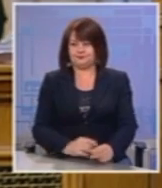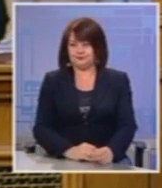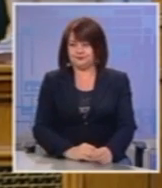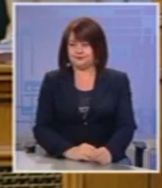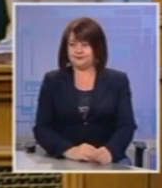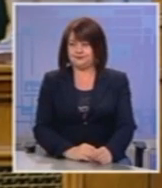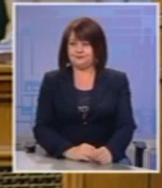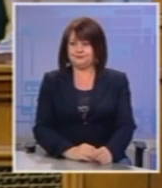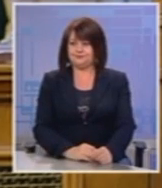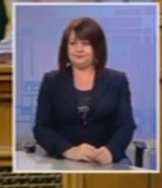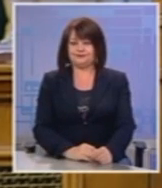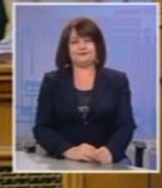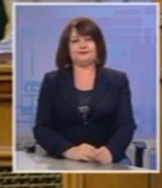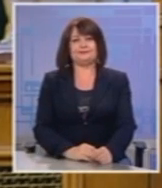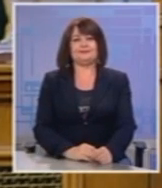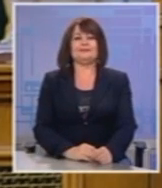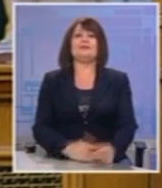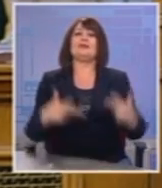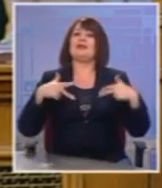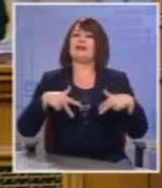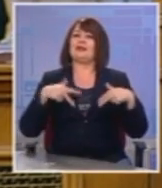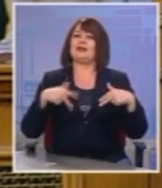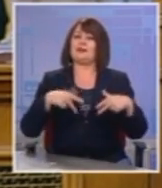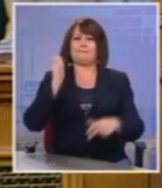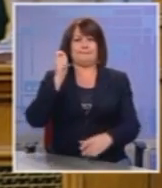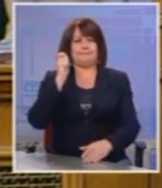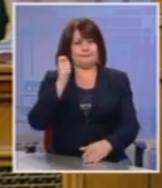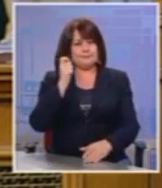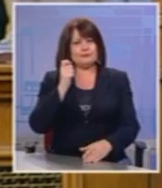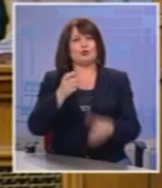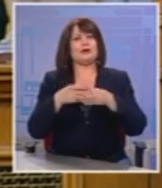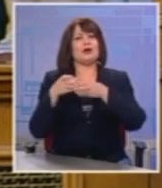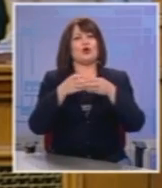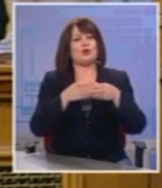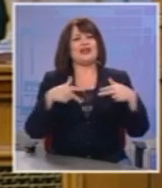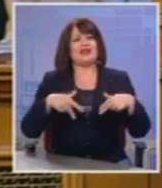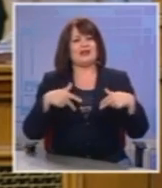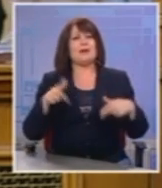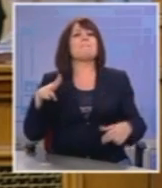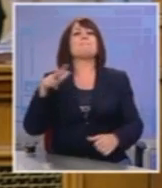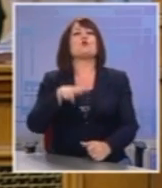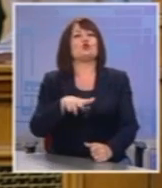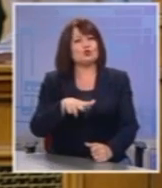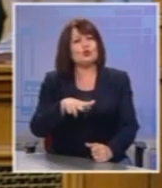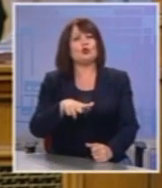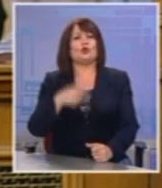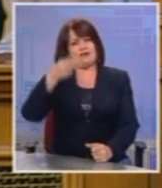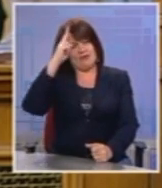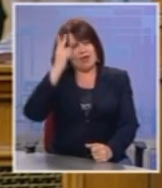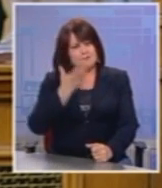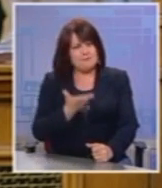διότι η κυβερνήσεις οι πολιτικές τα πολιτικά κόμματα στην κυβέρνηση στην πορτογαλλία στην